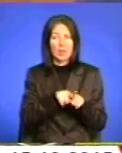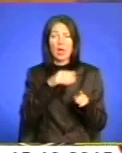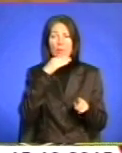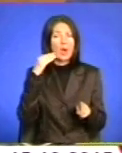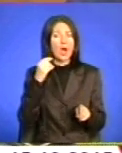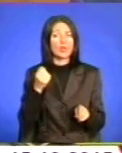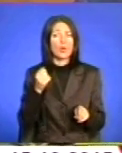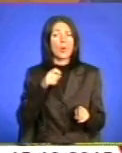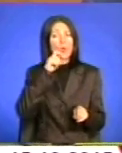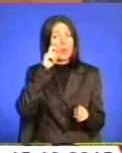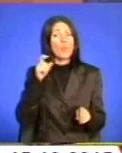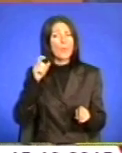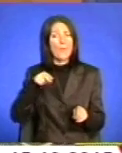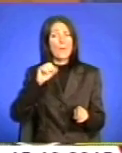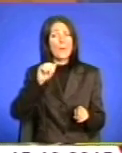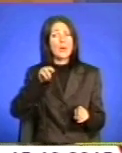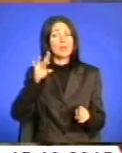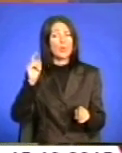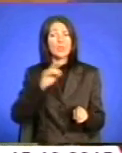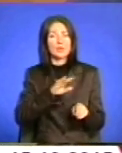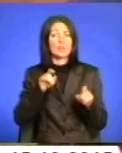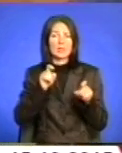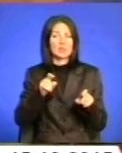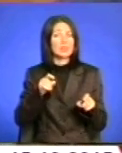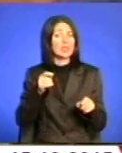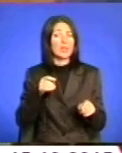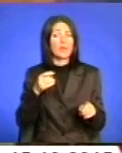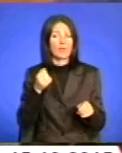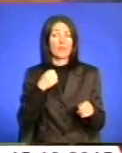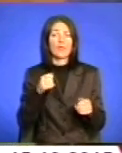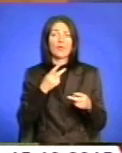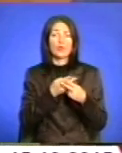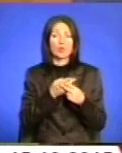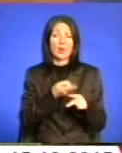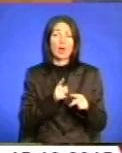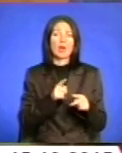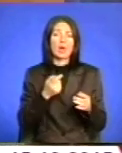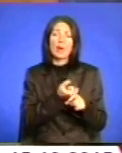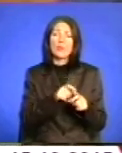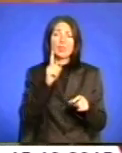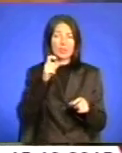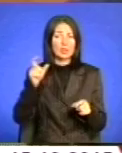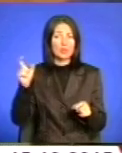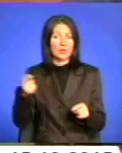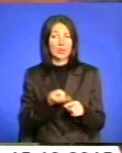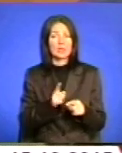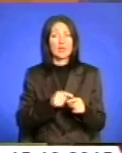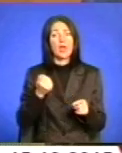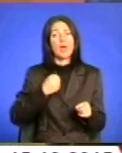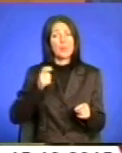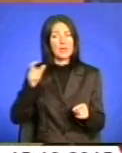це відбувається. Більше сотні. Це, в першу чергу, це бійці добровольчих батальйонів, це націоналісти, це свободівці, в тому числі